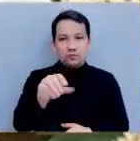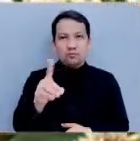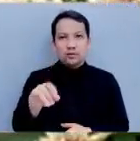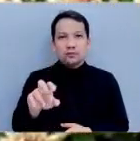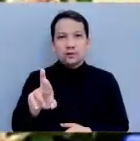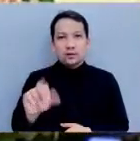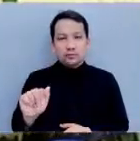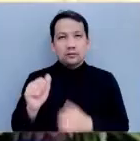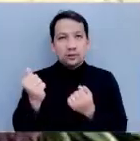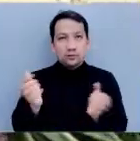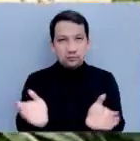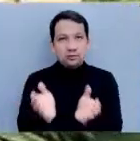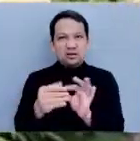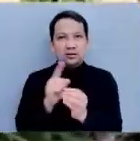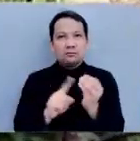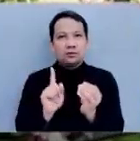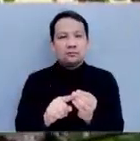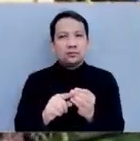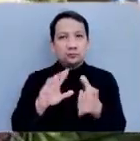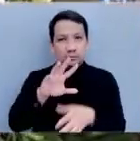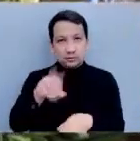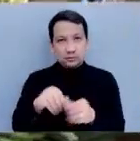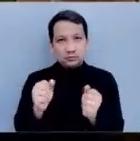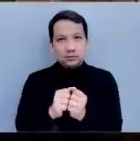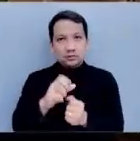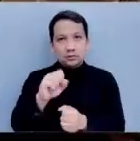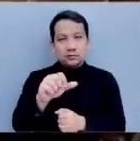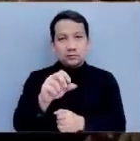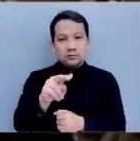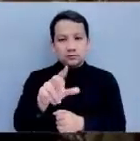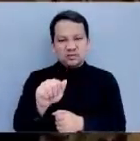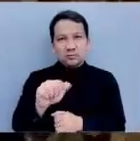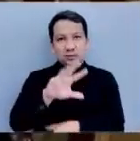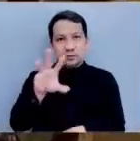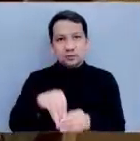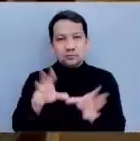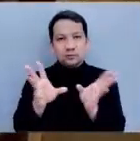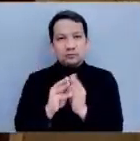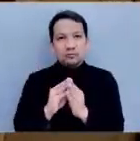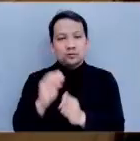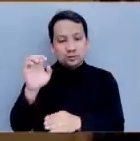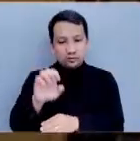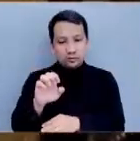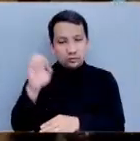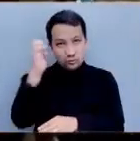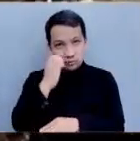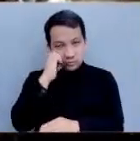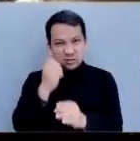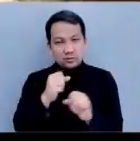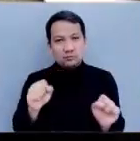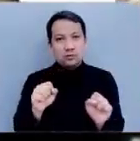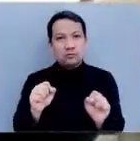sa ipinupursigi ng CHED na maisama sa SONA ng Pangulo ang pagtugon sa kondisyon ng European Maritime Safety Agency para